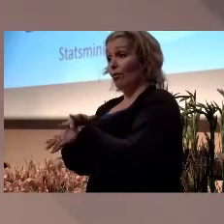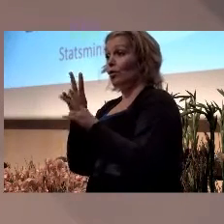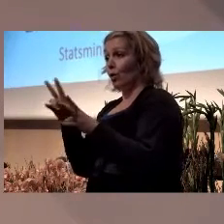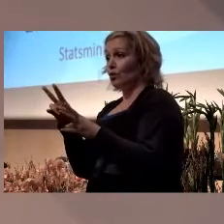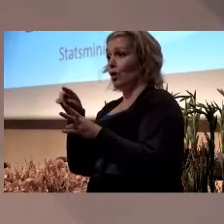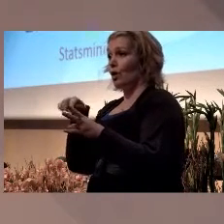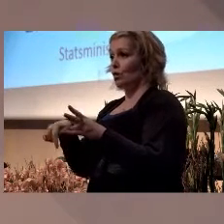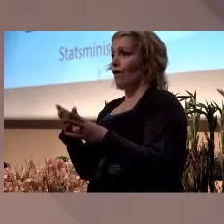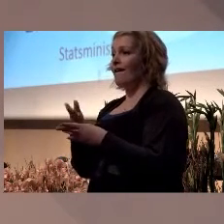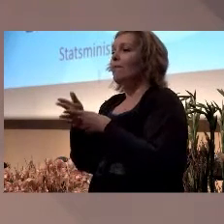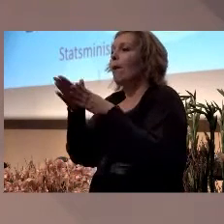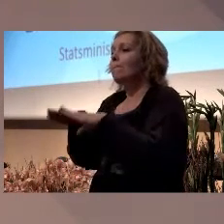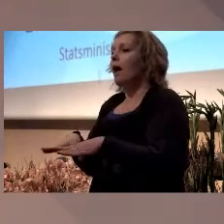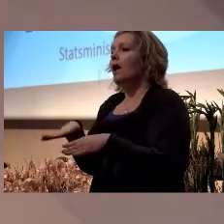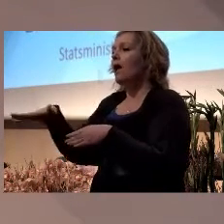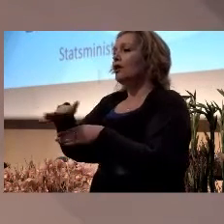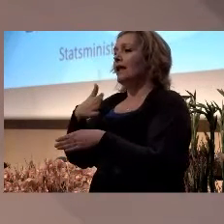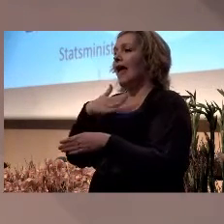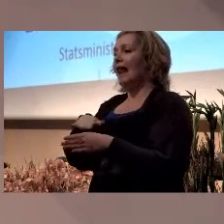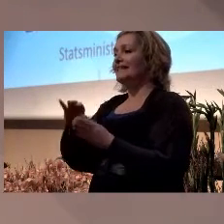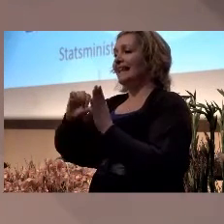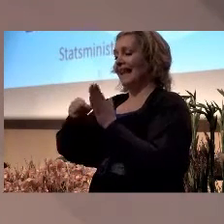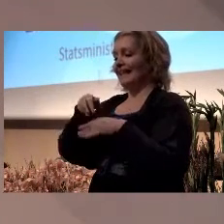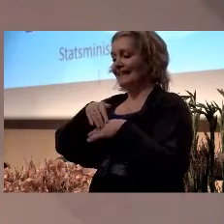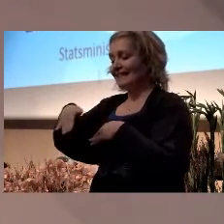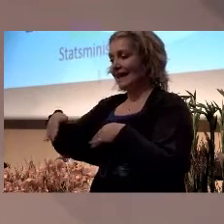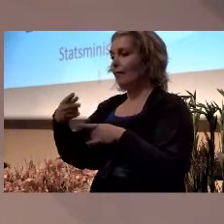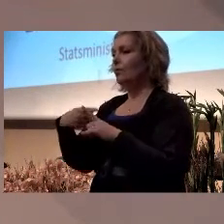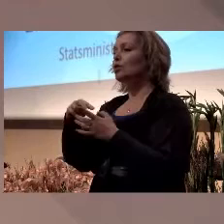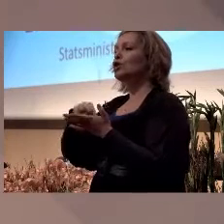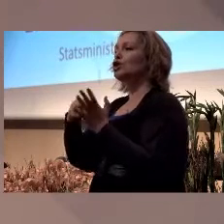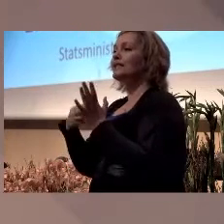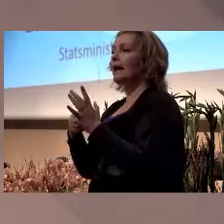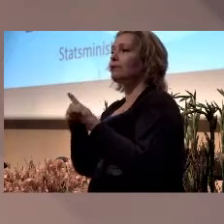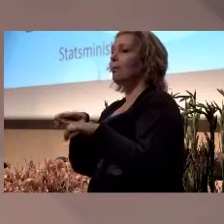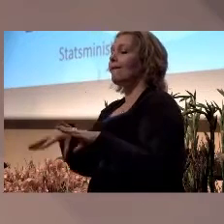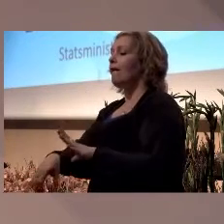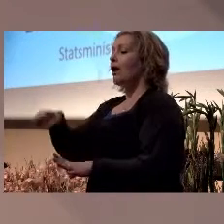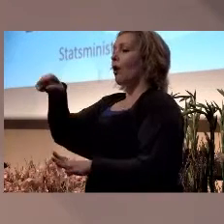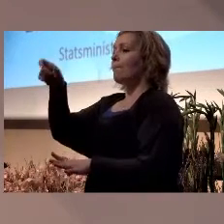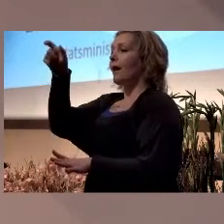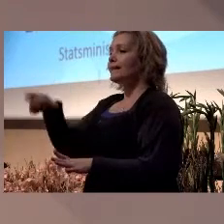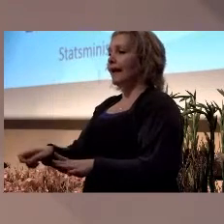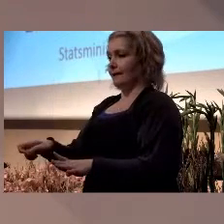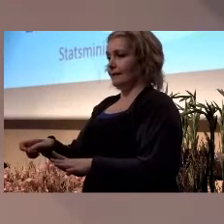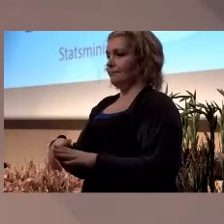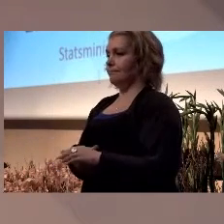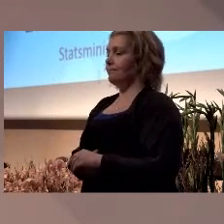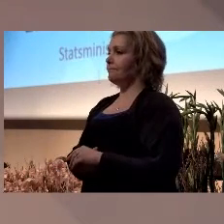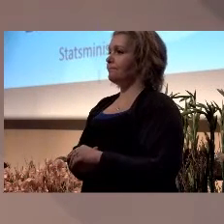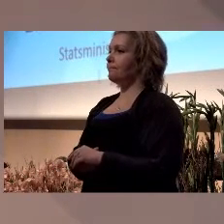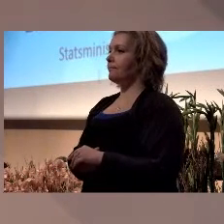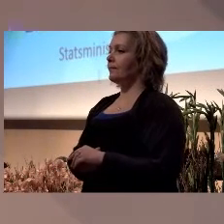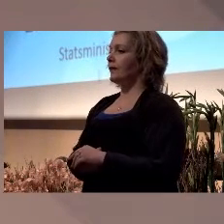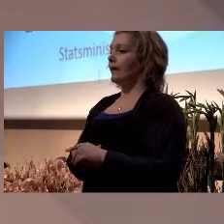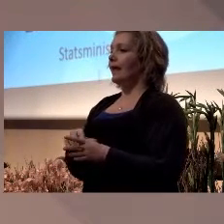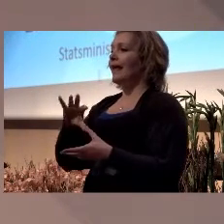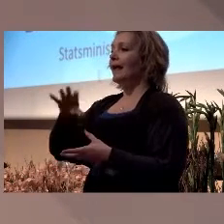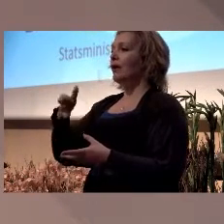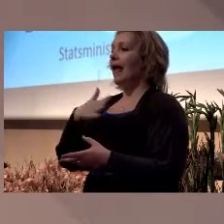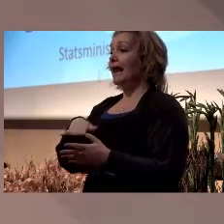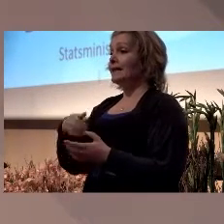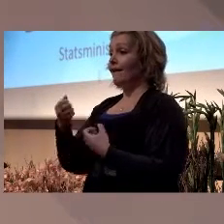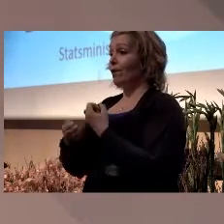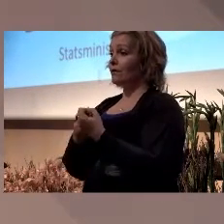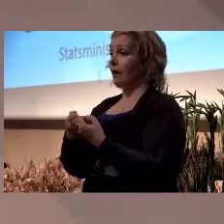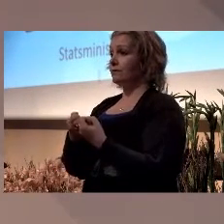er ferdig med å få på plass nasjonale helseregistre og systemer som fanger opp pasientenes erfaring. De regionale